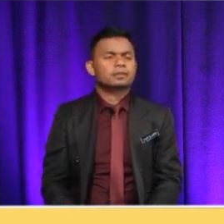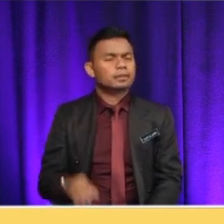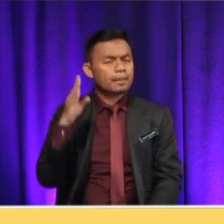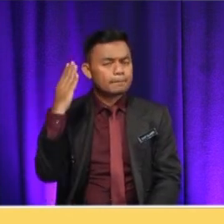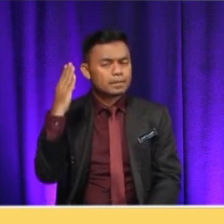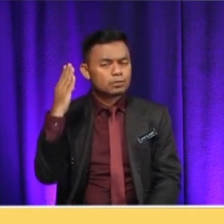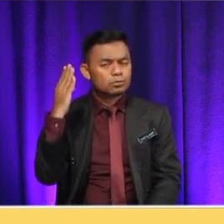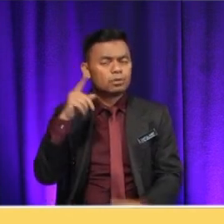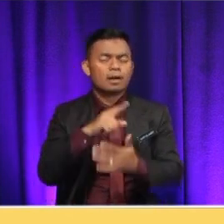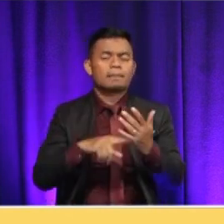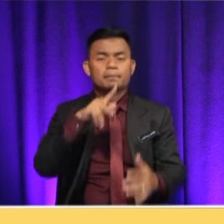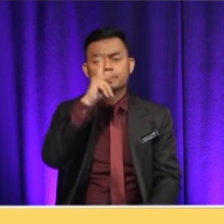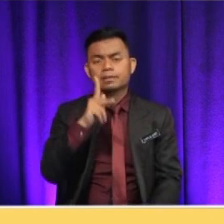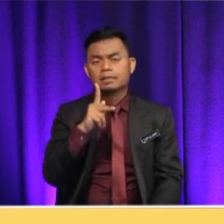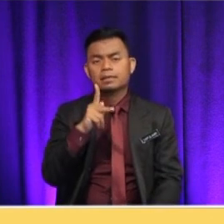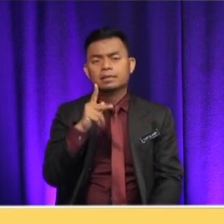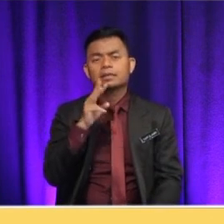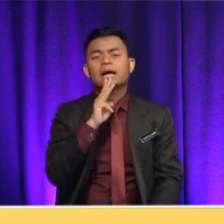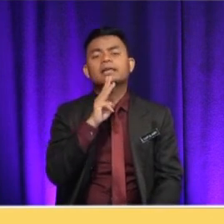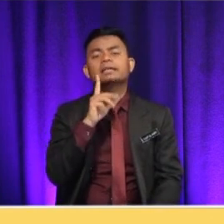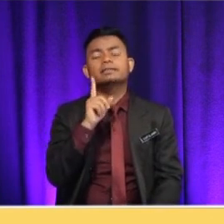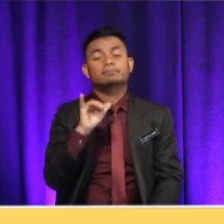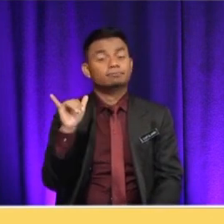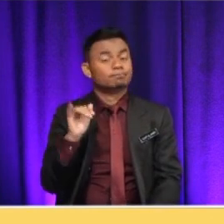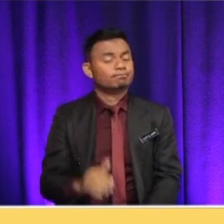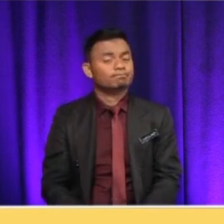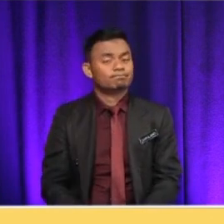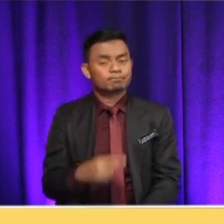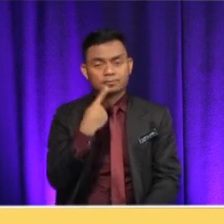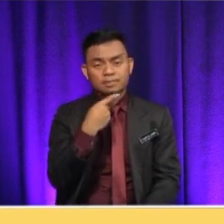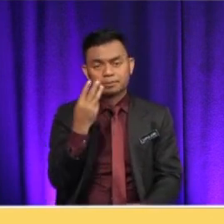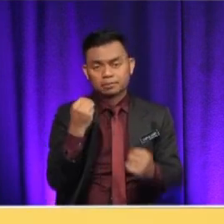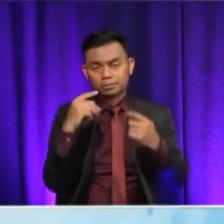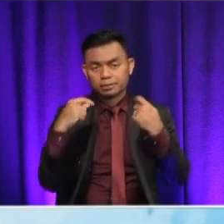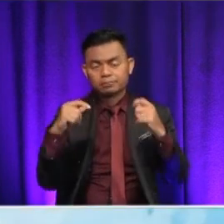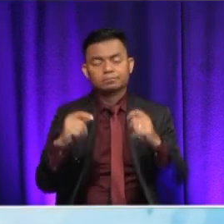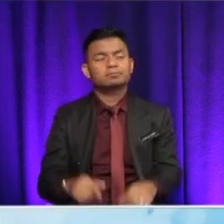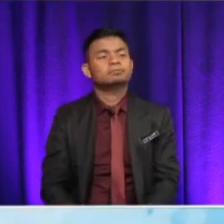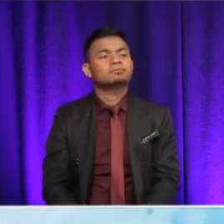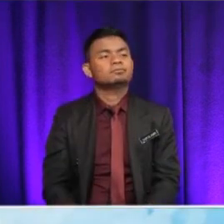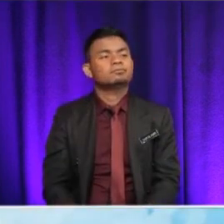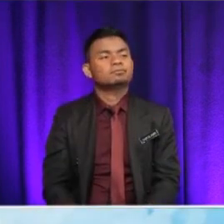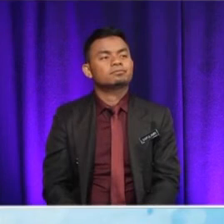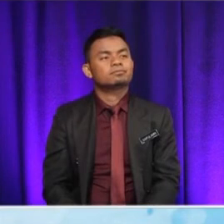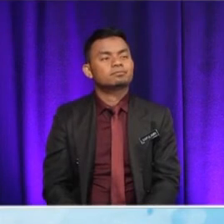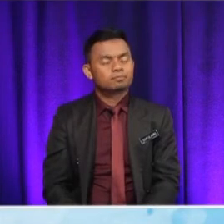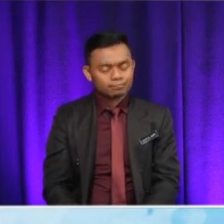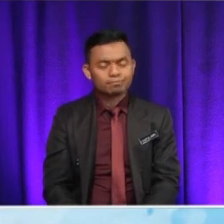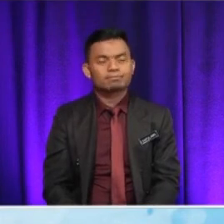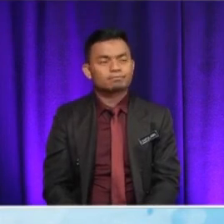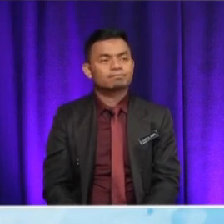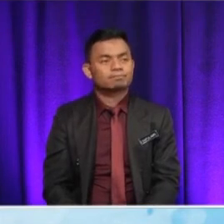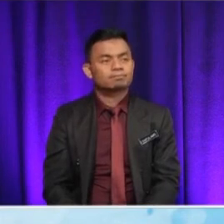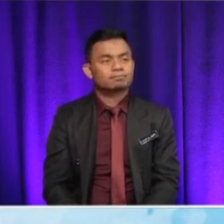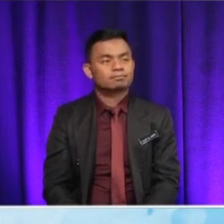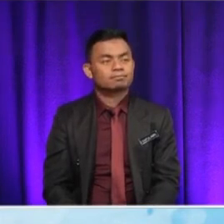jenis bekalan air dia? Siapa nak cuba? Okey. Azad. Kita try